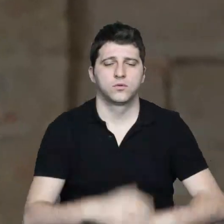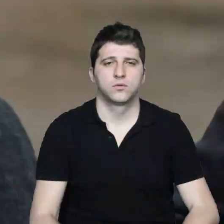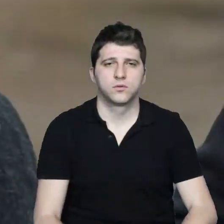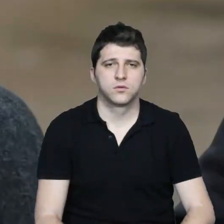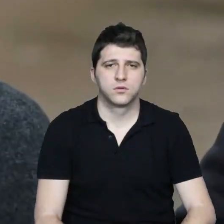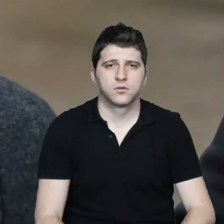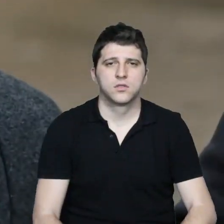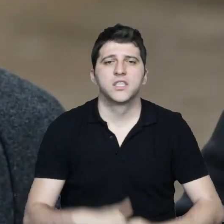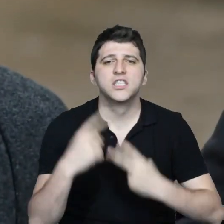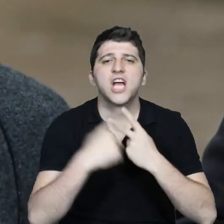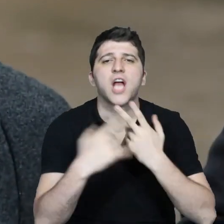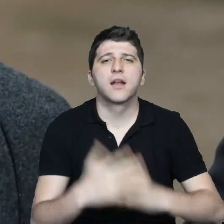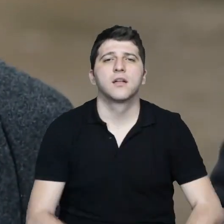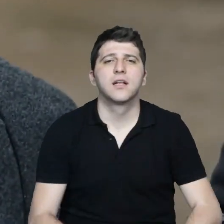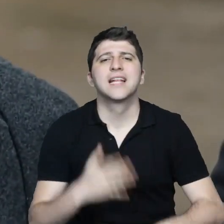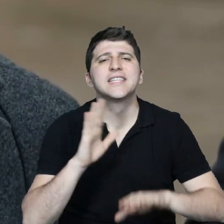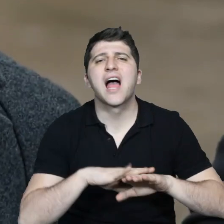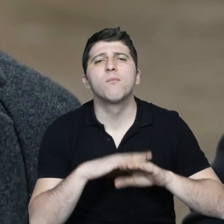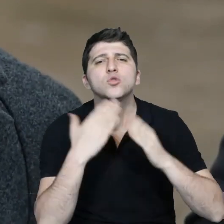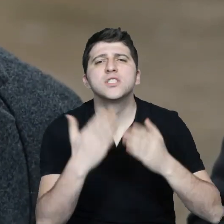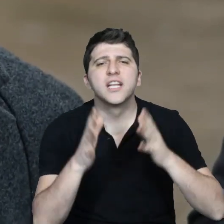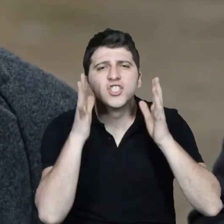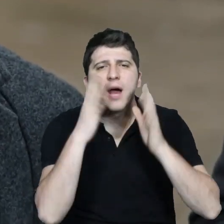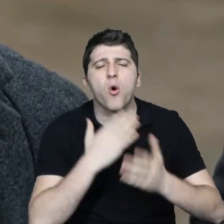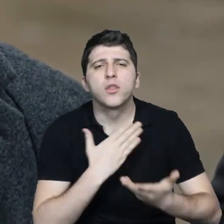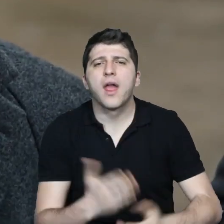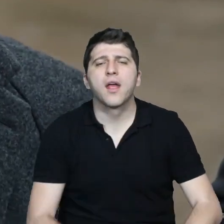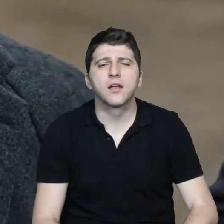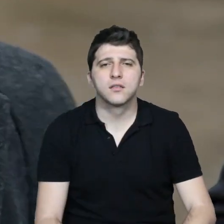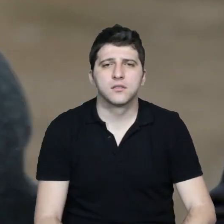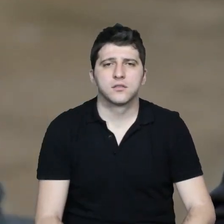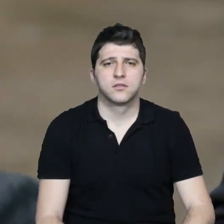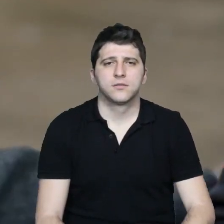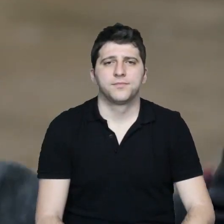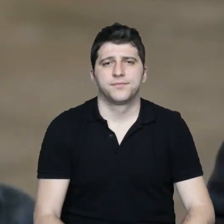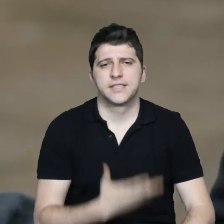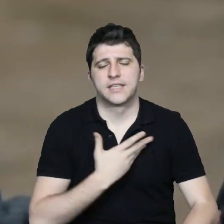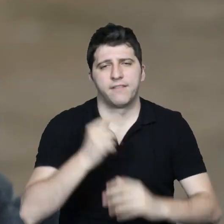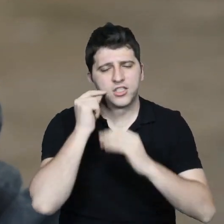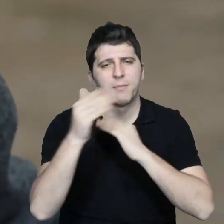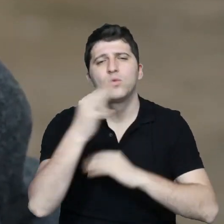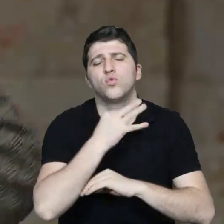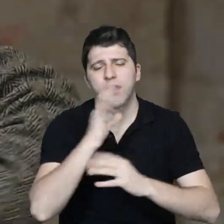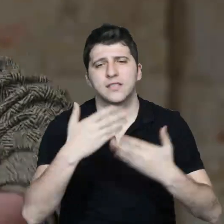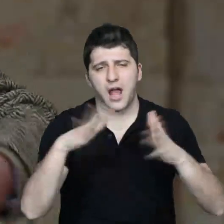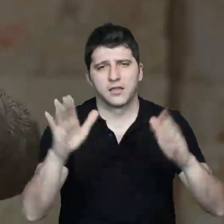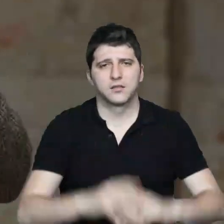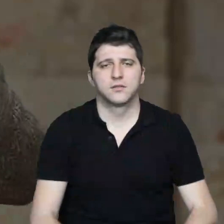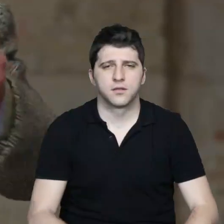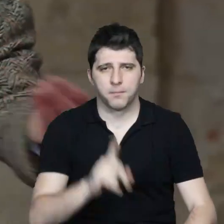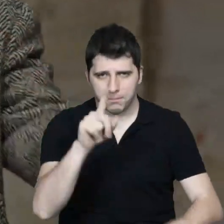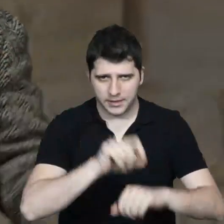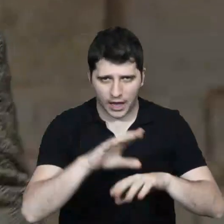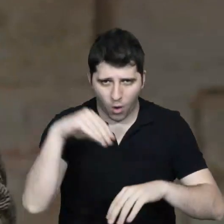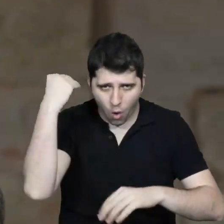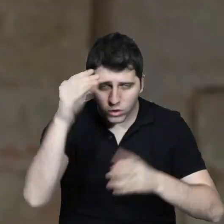Koca geldi. Yaşar, ne yapıyorsun sen caminin önünde? Sevgili cemaat, lütfen hadi siz de dağılın. Ya bir dakika